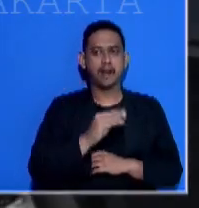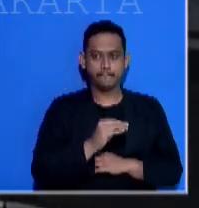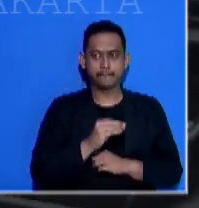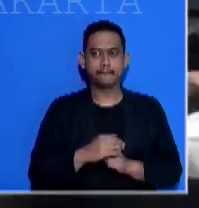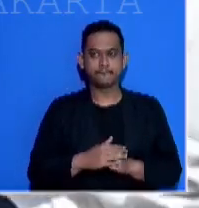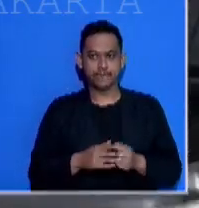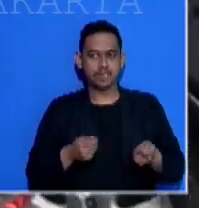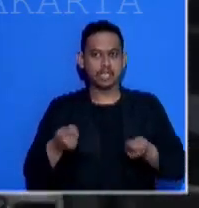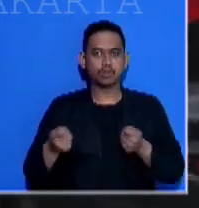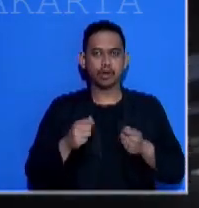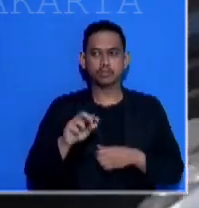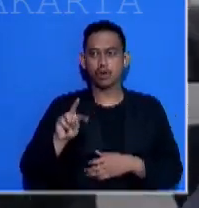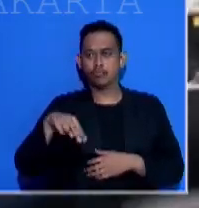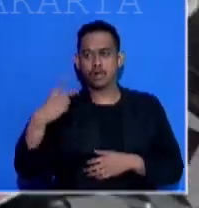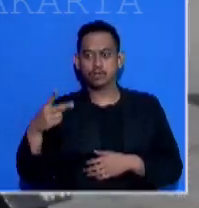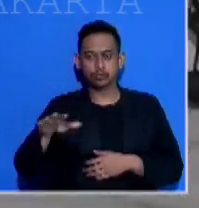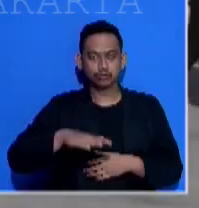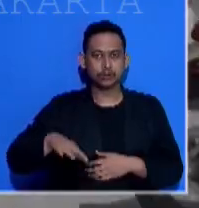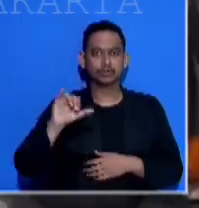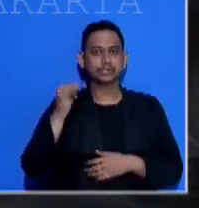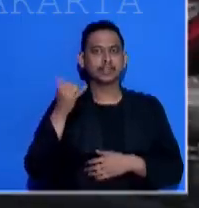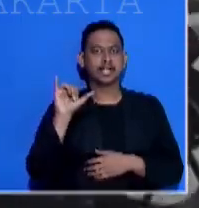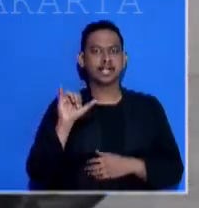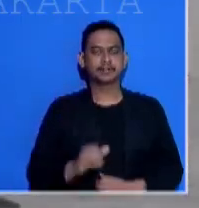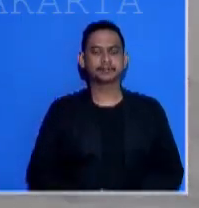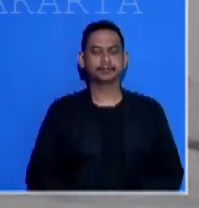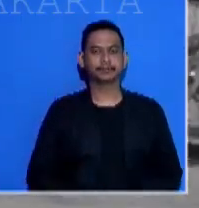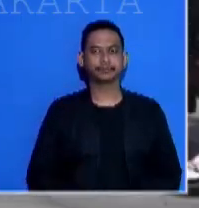untuk keluar dari DIY. Demikian Tri Hartanto, TVRI Yogyakarta, melaporkan.